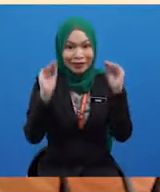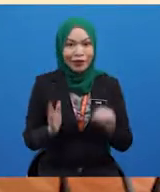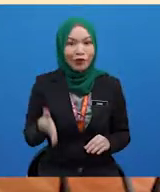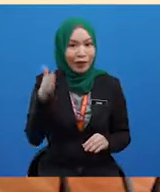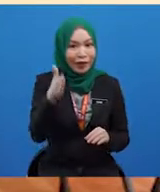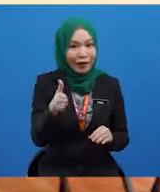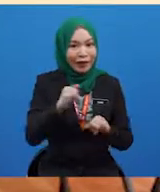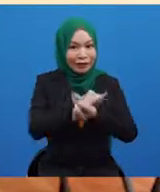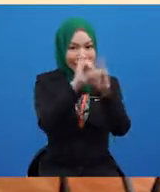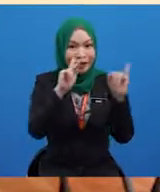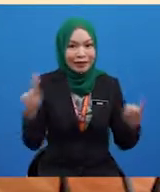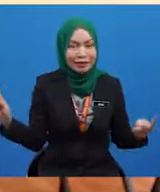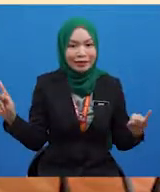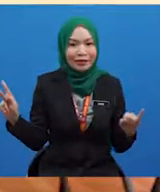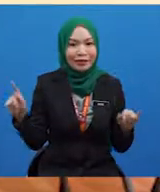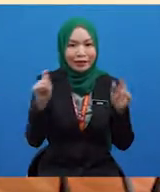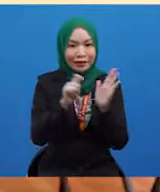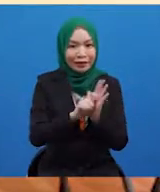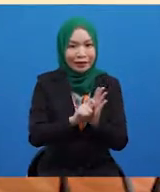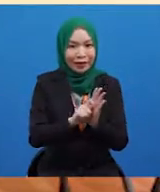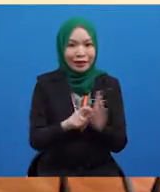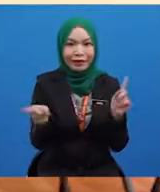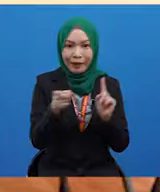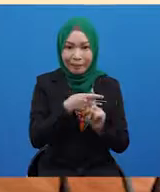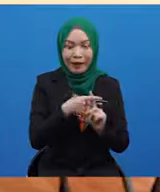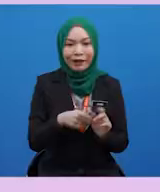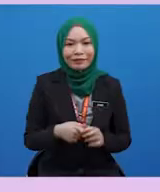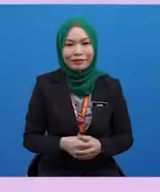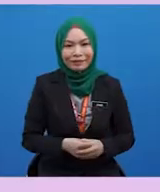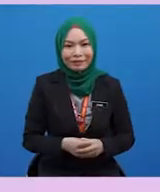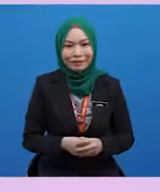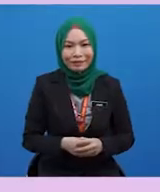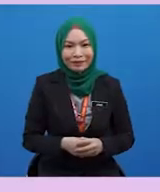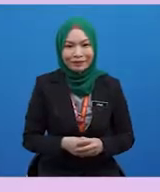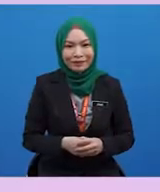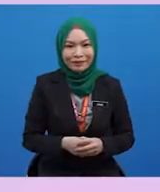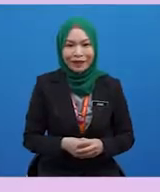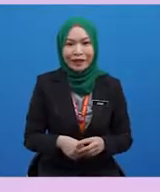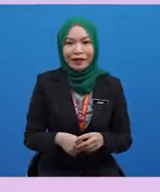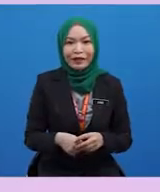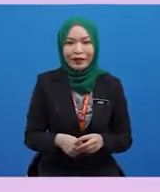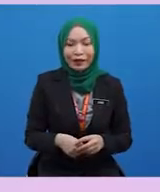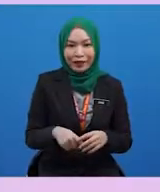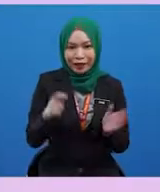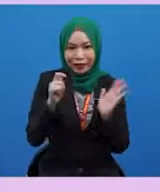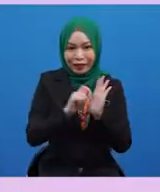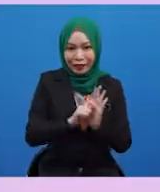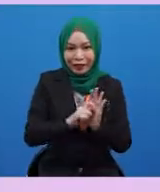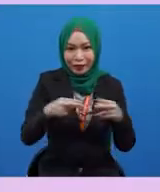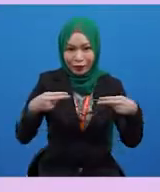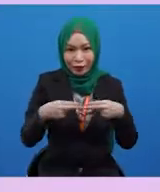jelaskan tentang penanda penghubung tambahan dahulu. Penanda penghubung